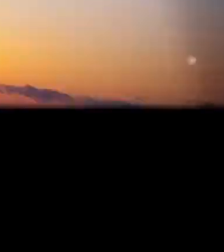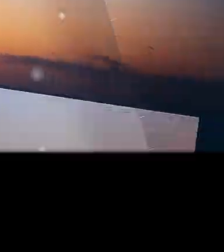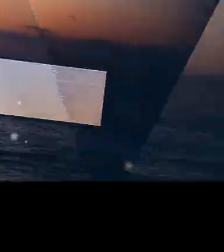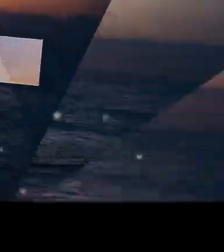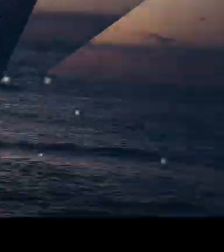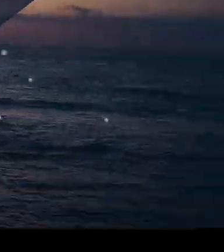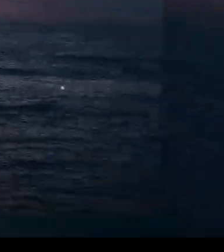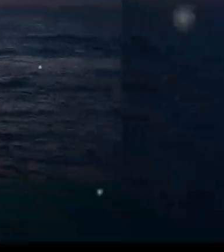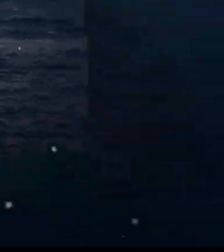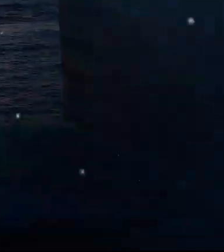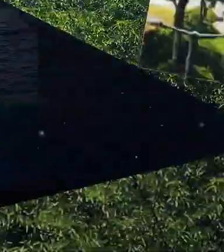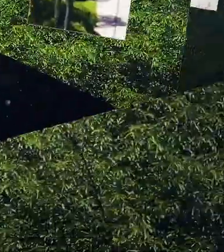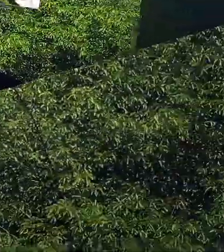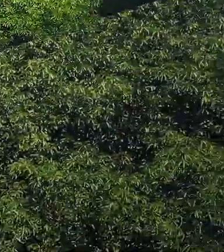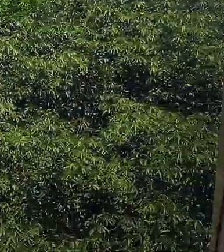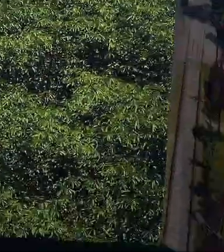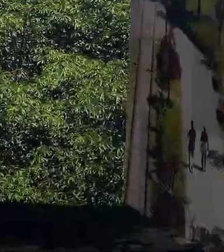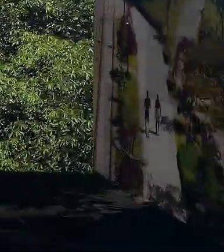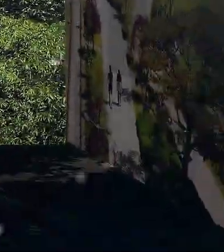4 4